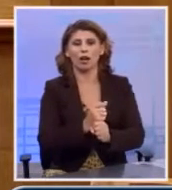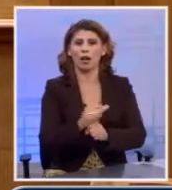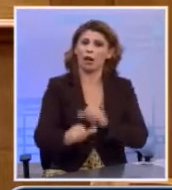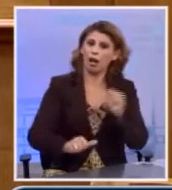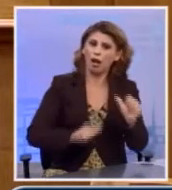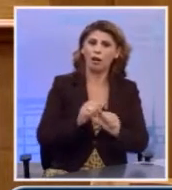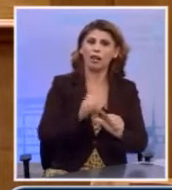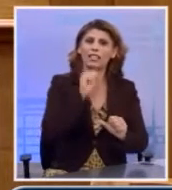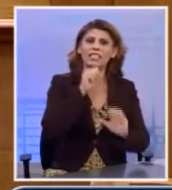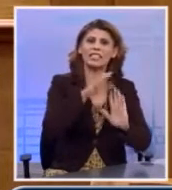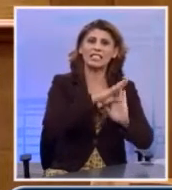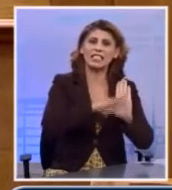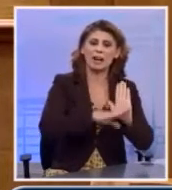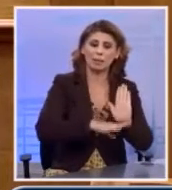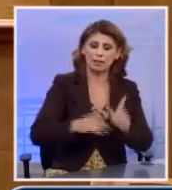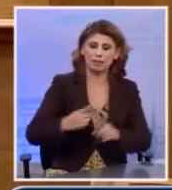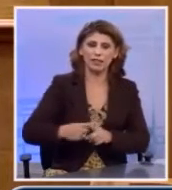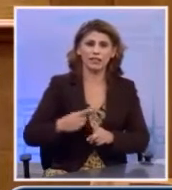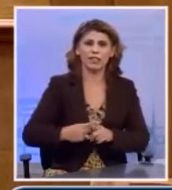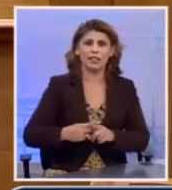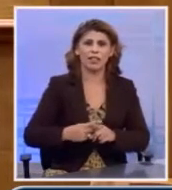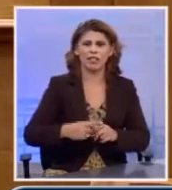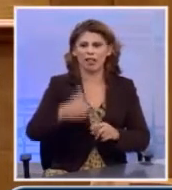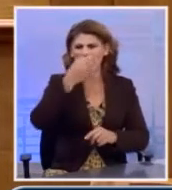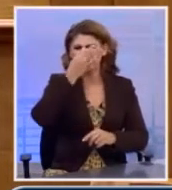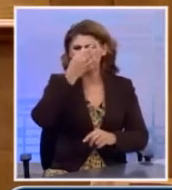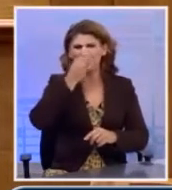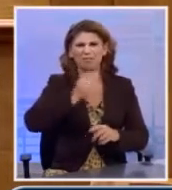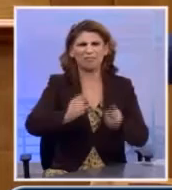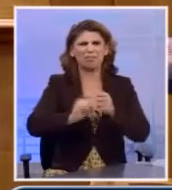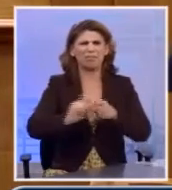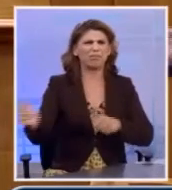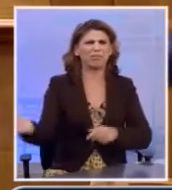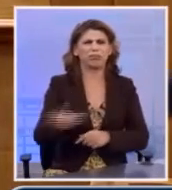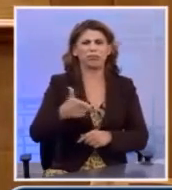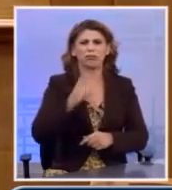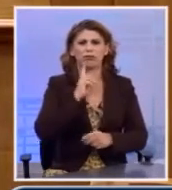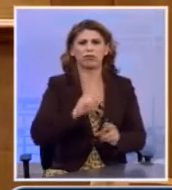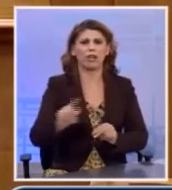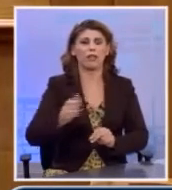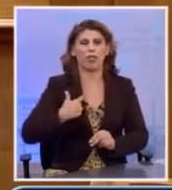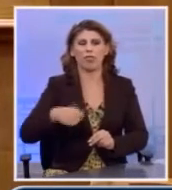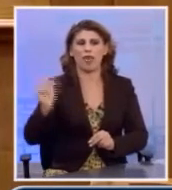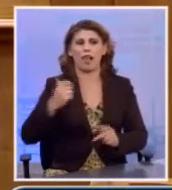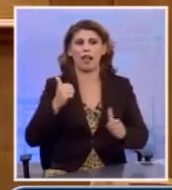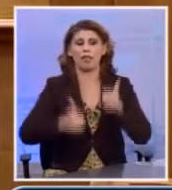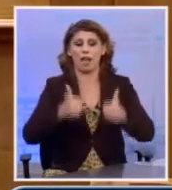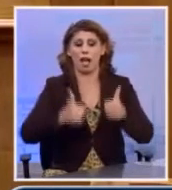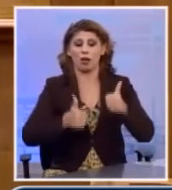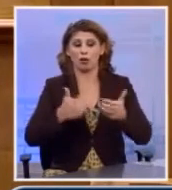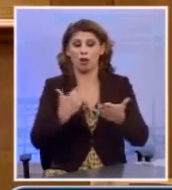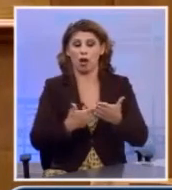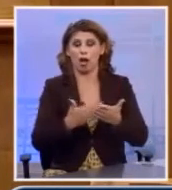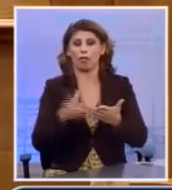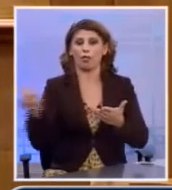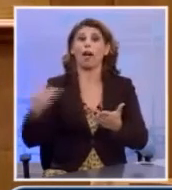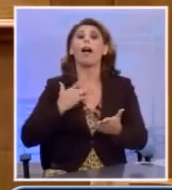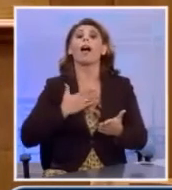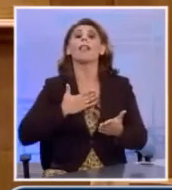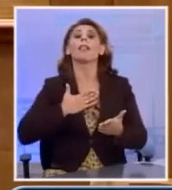μετατρέψει το Σύνταγμα της χώρας σε κουραλόχαρτο, αρνούμενοι να προχωρήσετε σε διαγωνισμό για τις άδειες, δεν σας ενδιαφέρει το